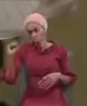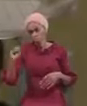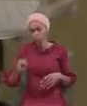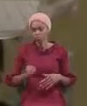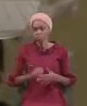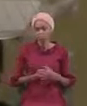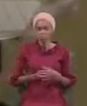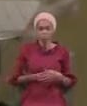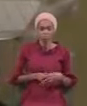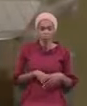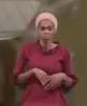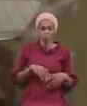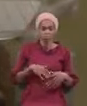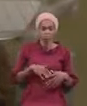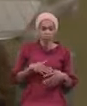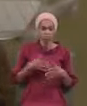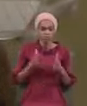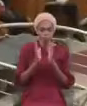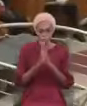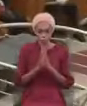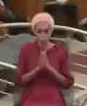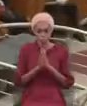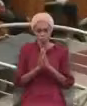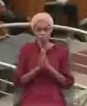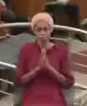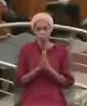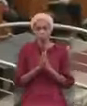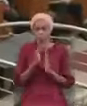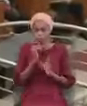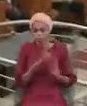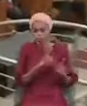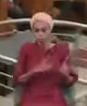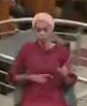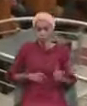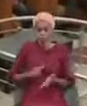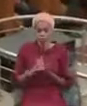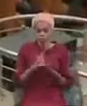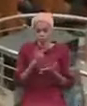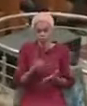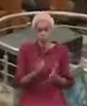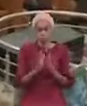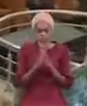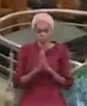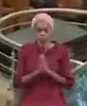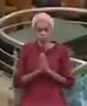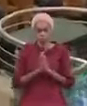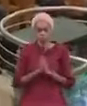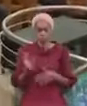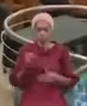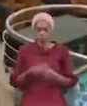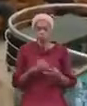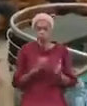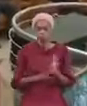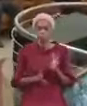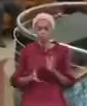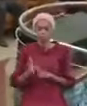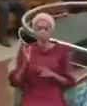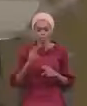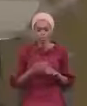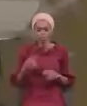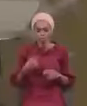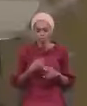présomtueux égoïste esprit du seigneur aide-moi au nom de Jésus nous avons prié